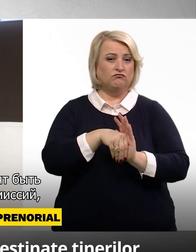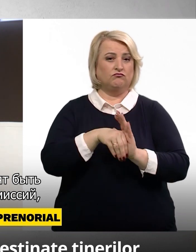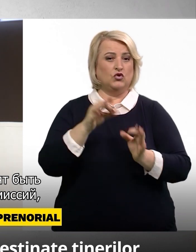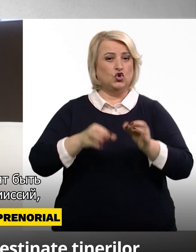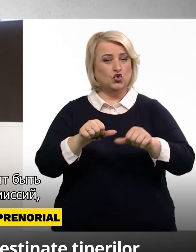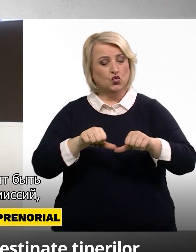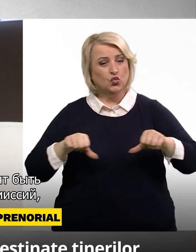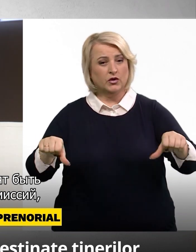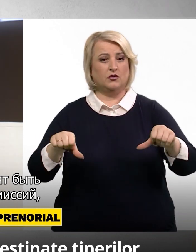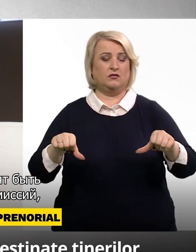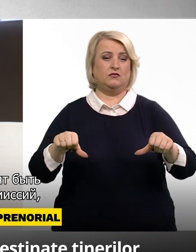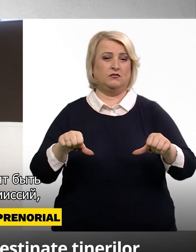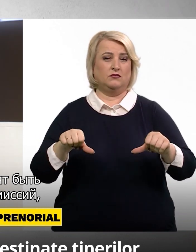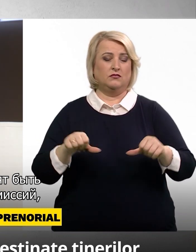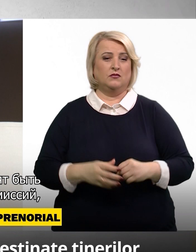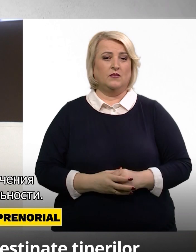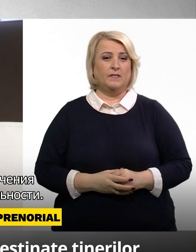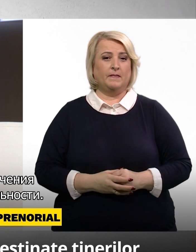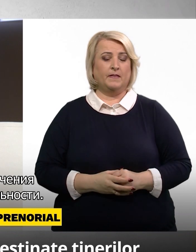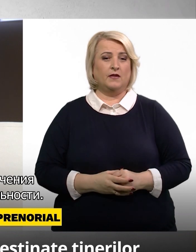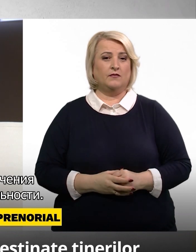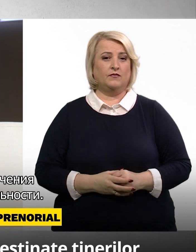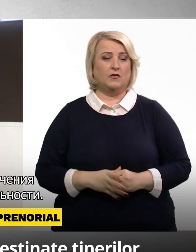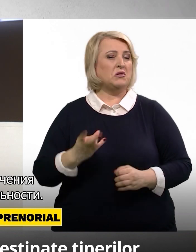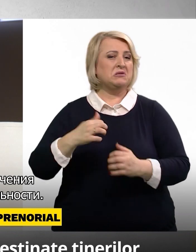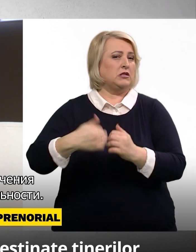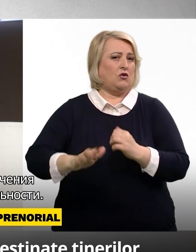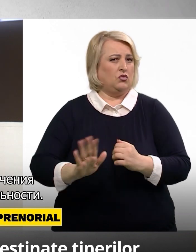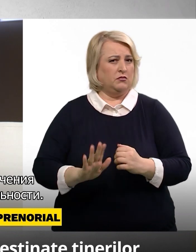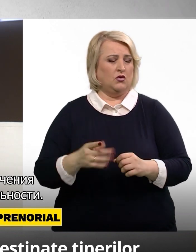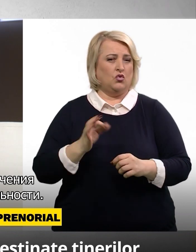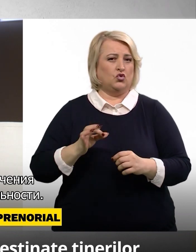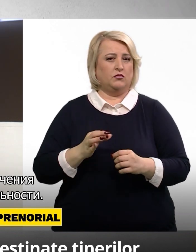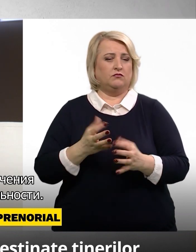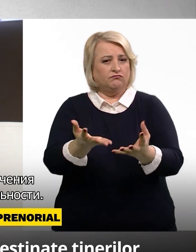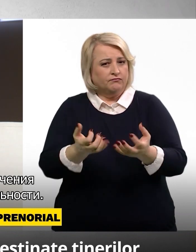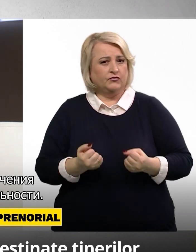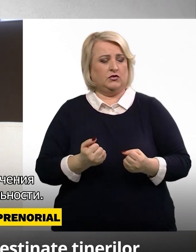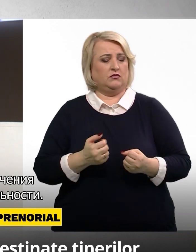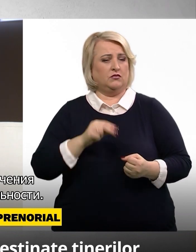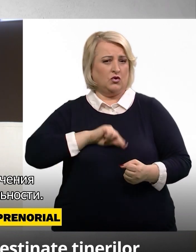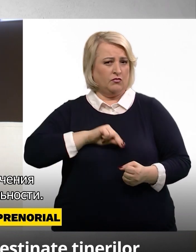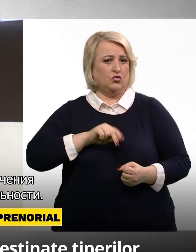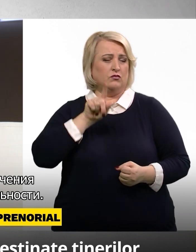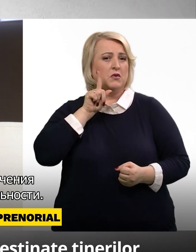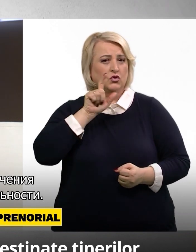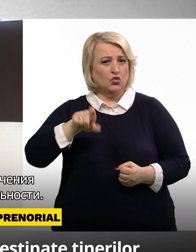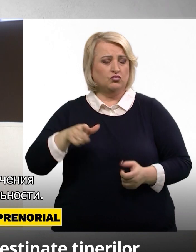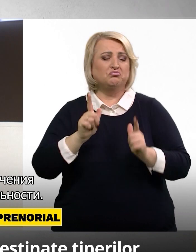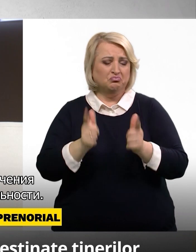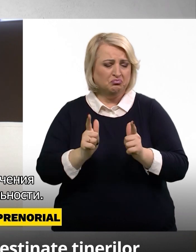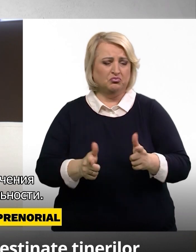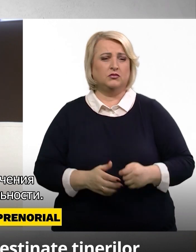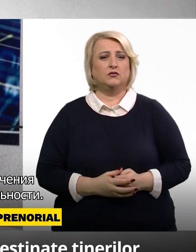juriu și din comisiile de evaluare. Ei nu sunt absolut reticenți în a prelua acești tineri în activitățile